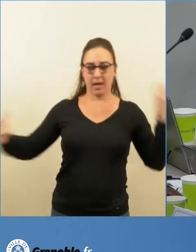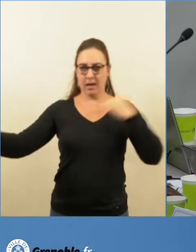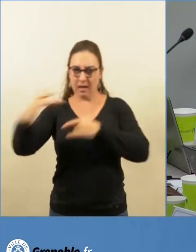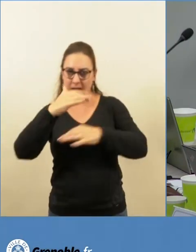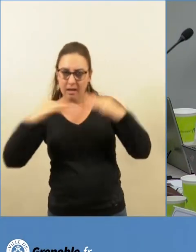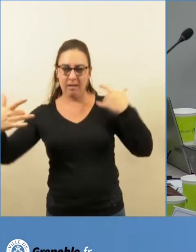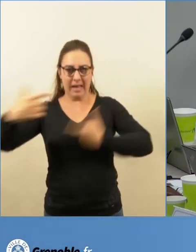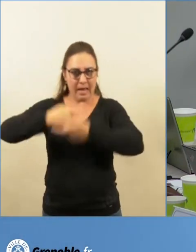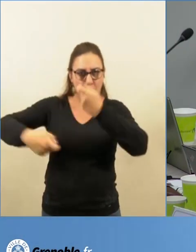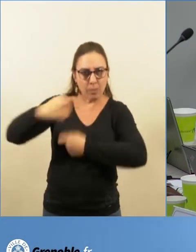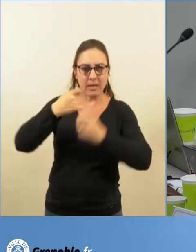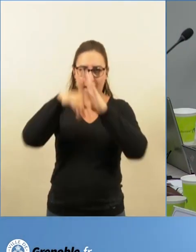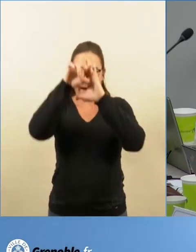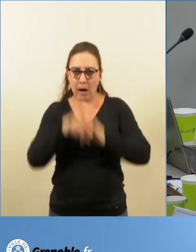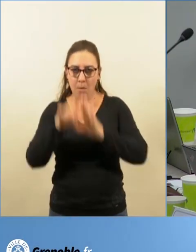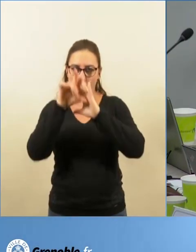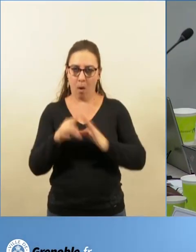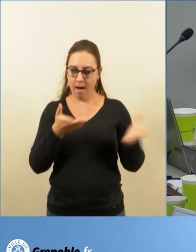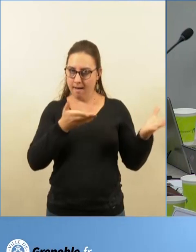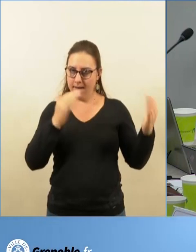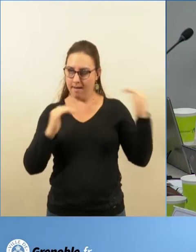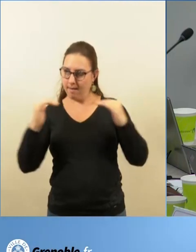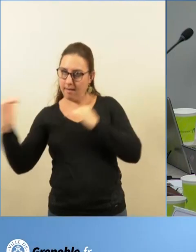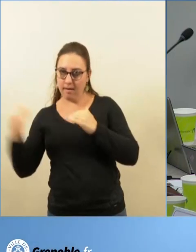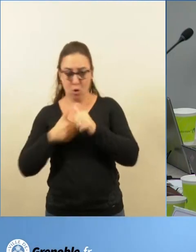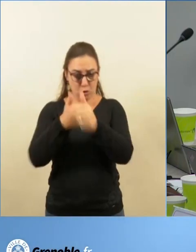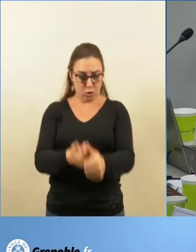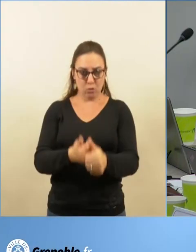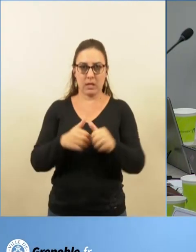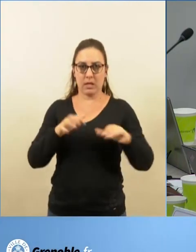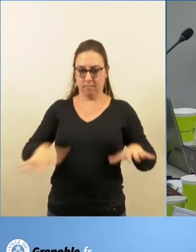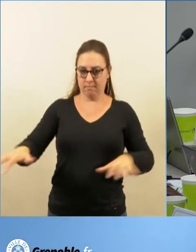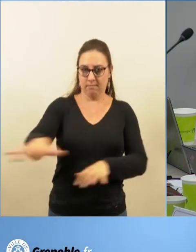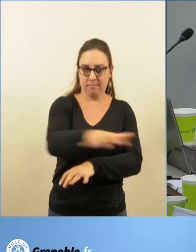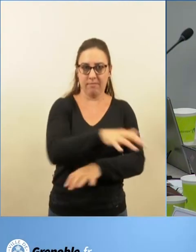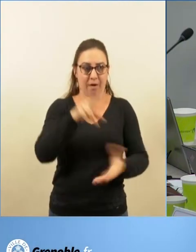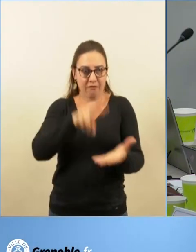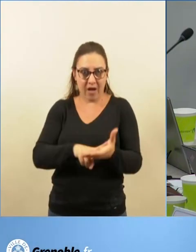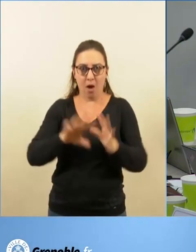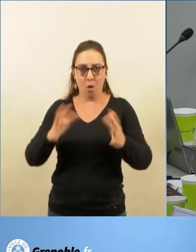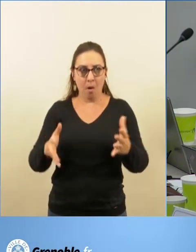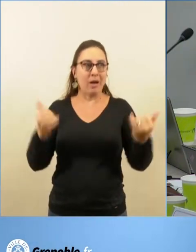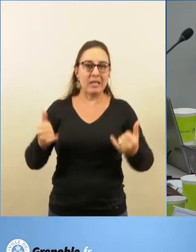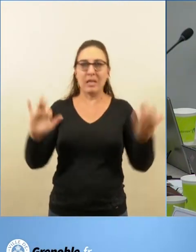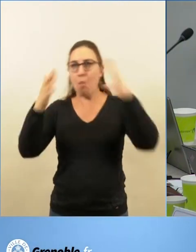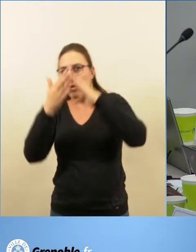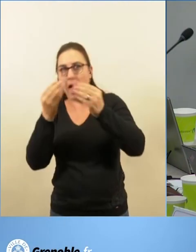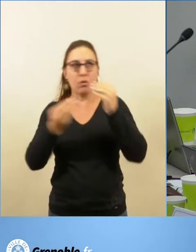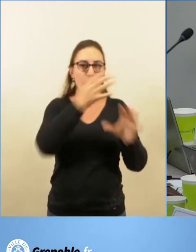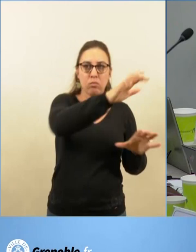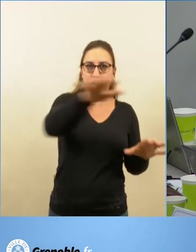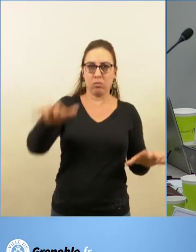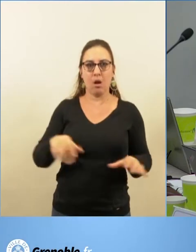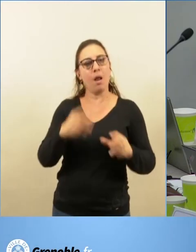économiques réglementaires la réalité du terrain et le quotidien des habitants et des habitants nous nous devons de rester juste